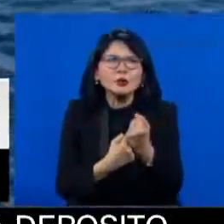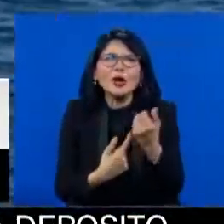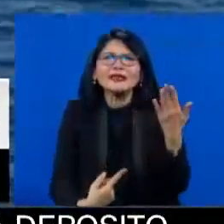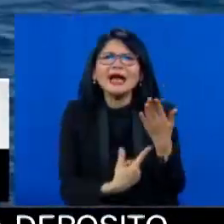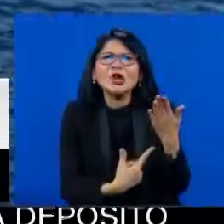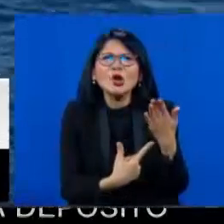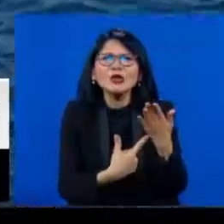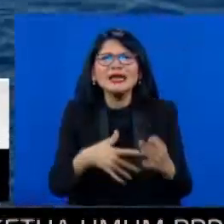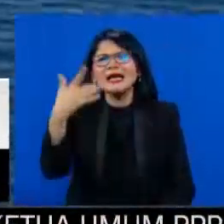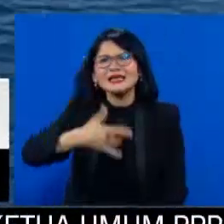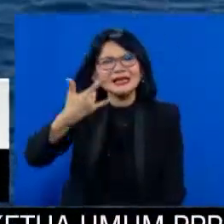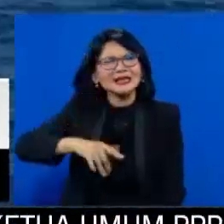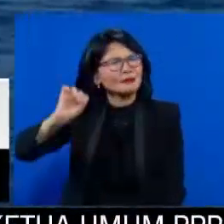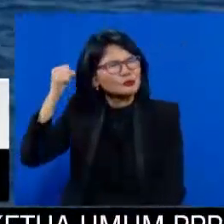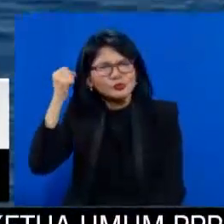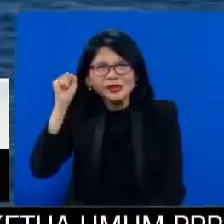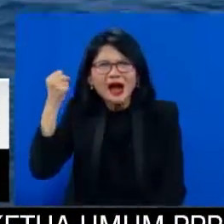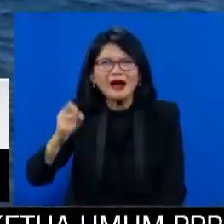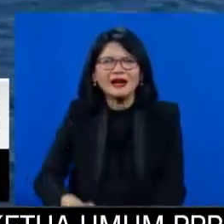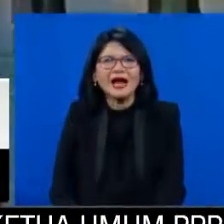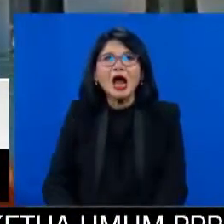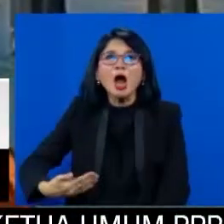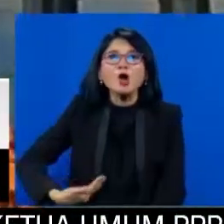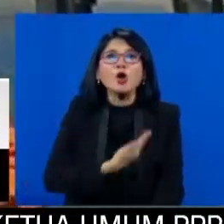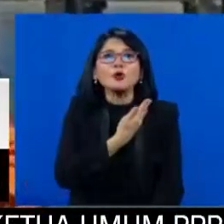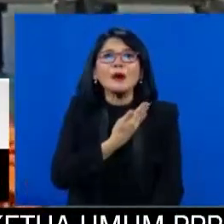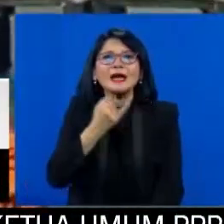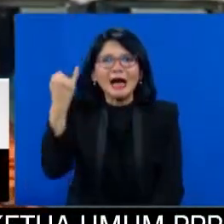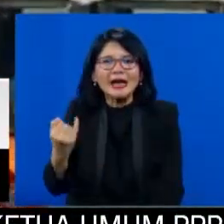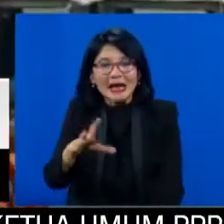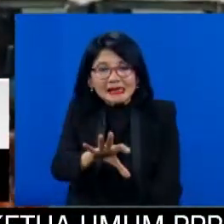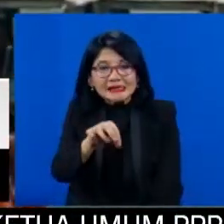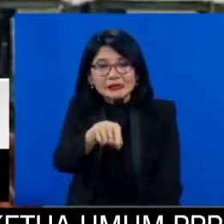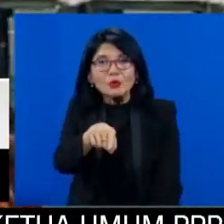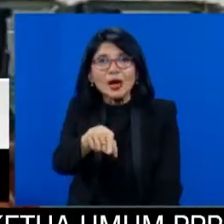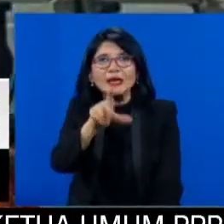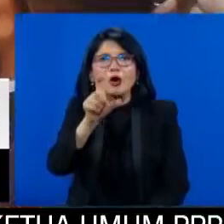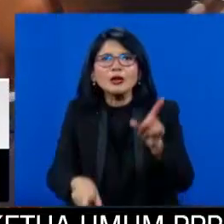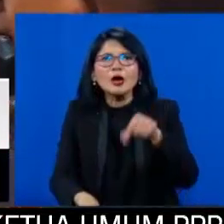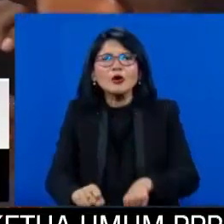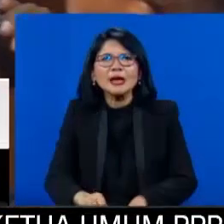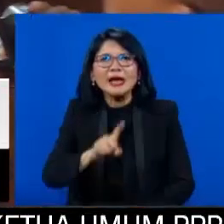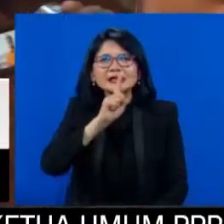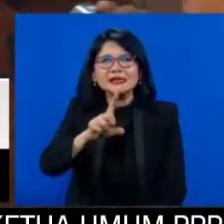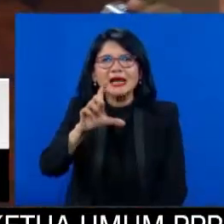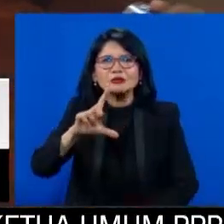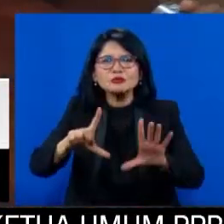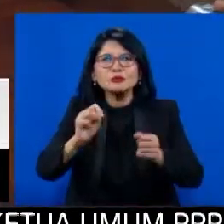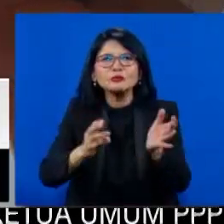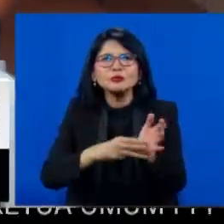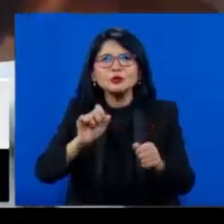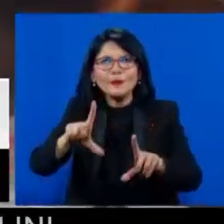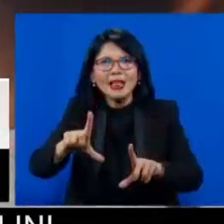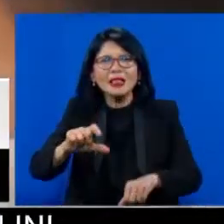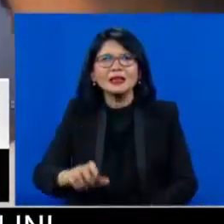itu tidak kunjung membuahkan hasil. Para korban akhirnya justru ditemukan oleh warga 170 mil dari lokasi pencarian tim